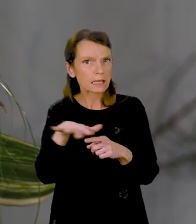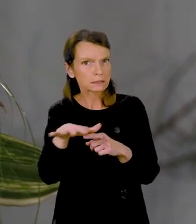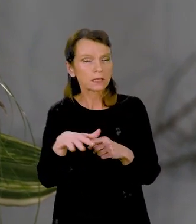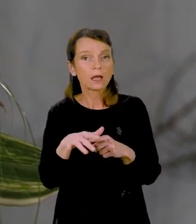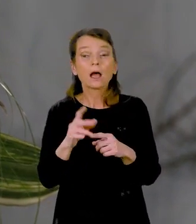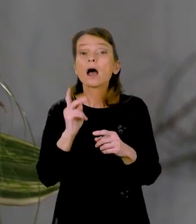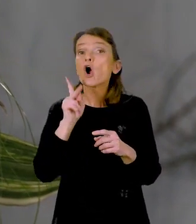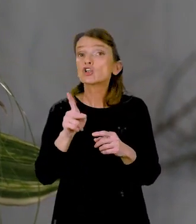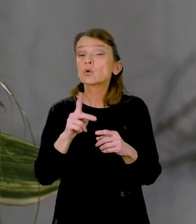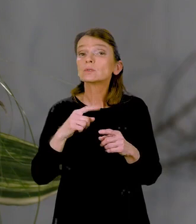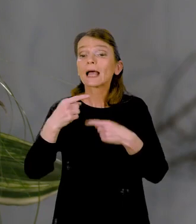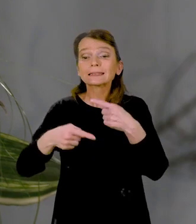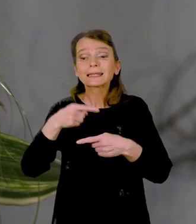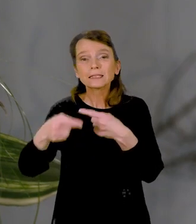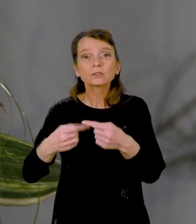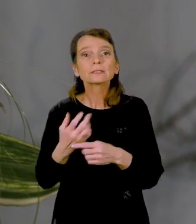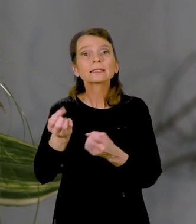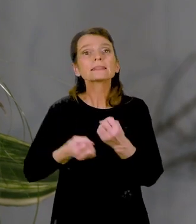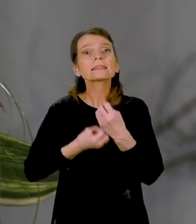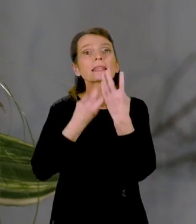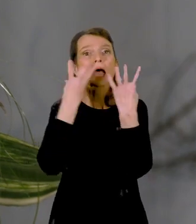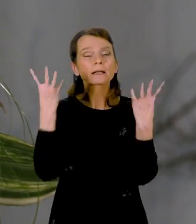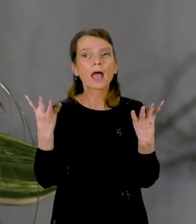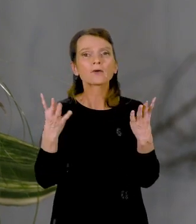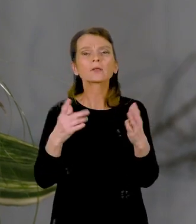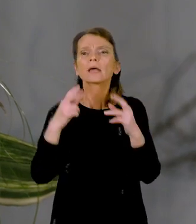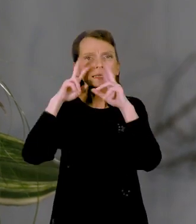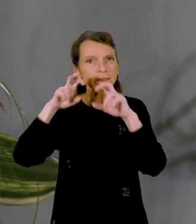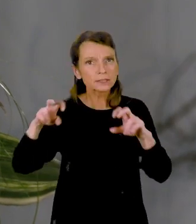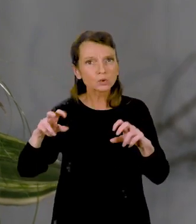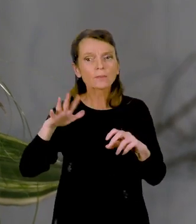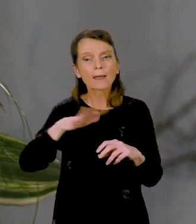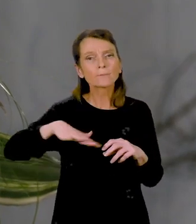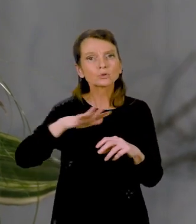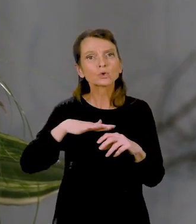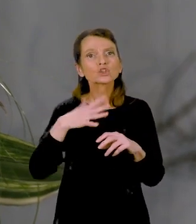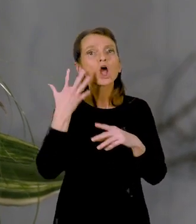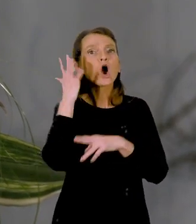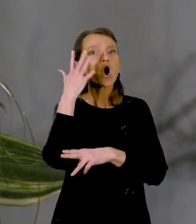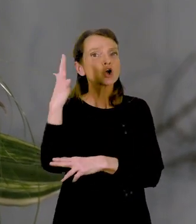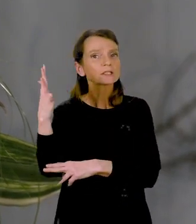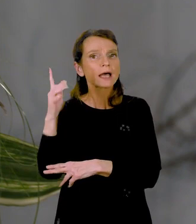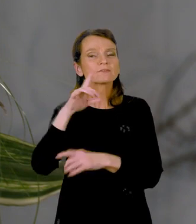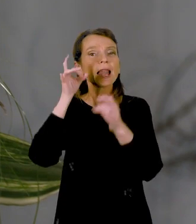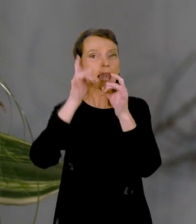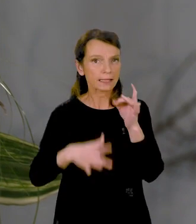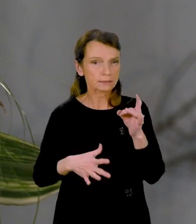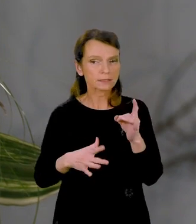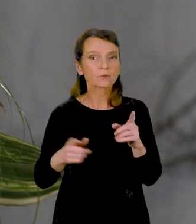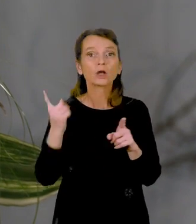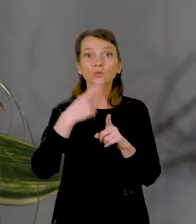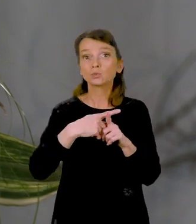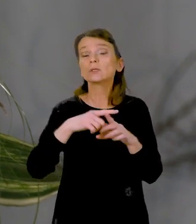zaradi naravnih danosti nagiba k raziskovanju na področju gozdarstva in lesarstva, poleg tega pa k naravoslovju na